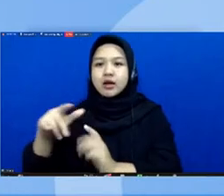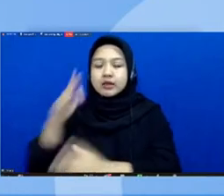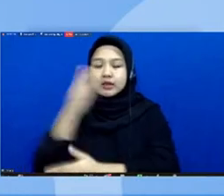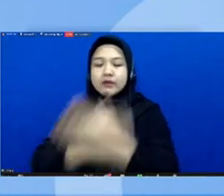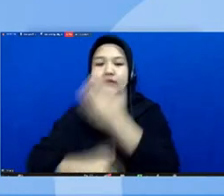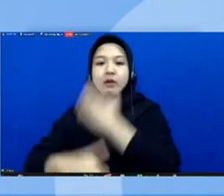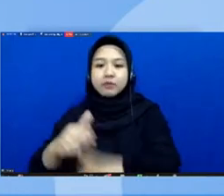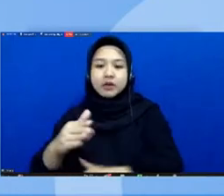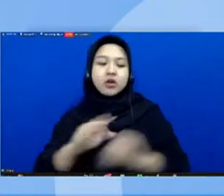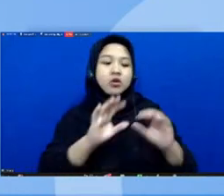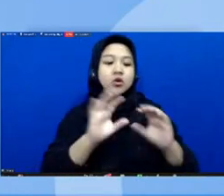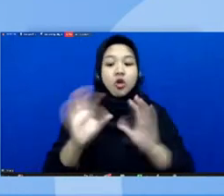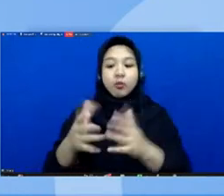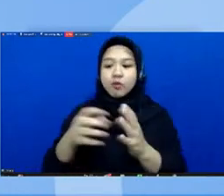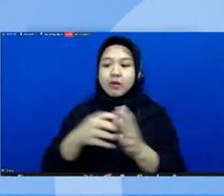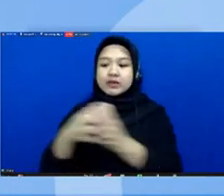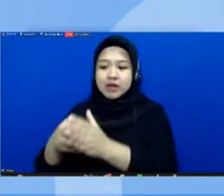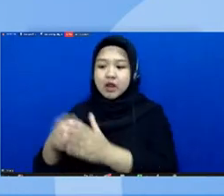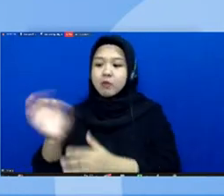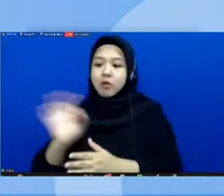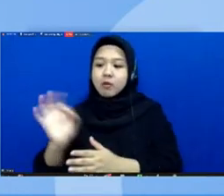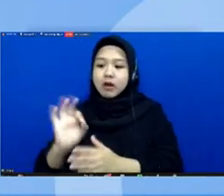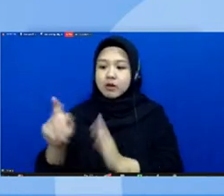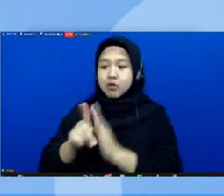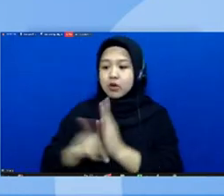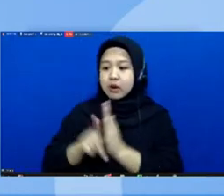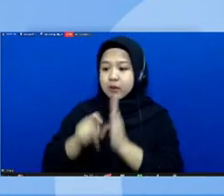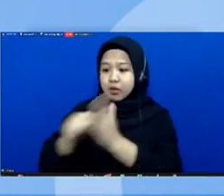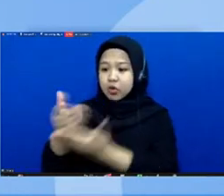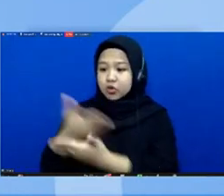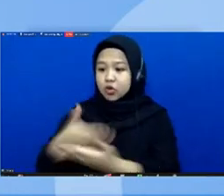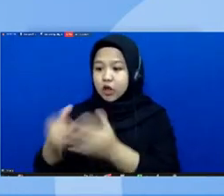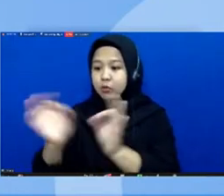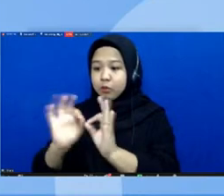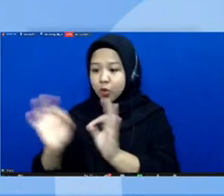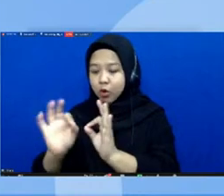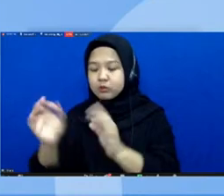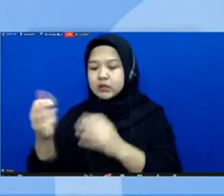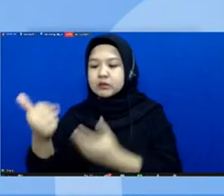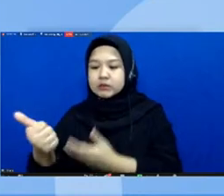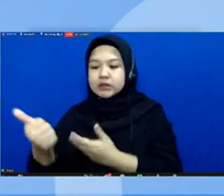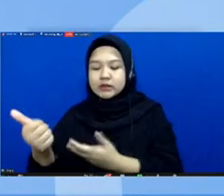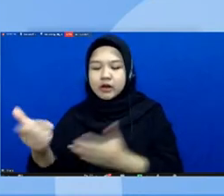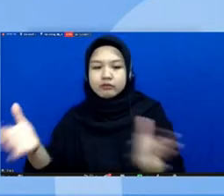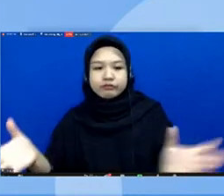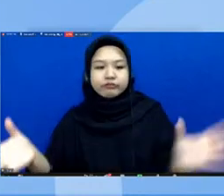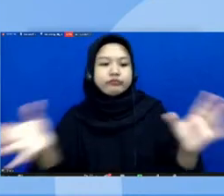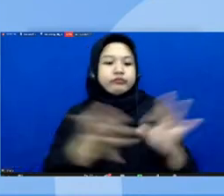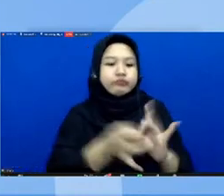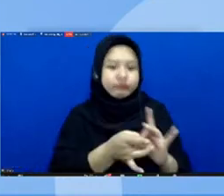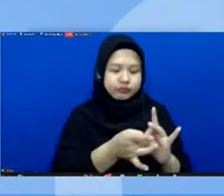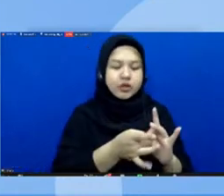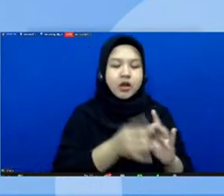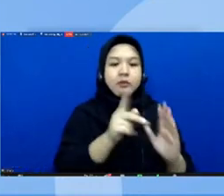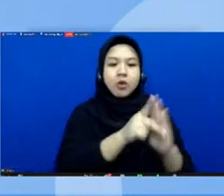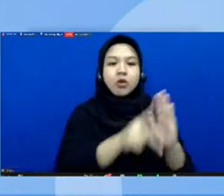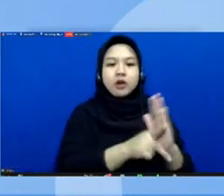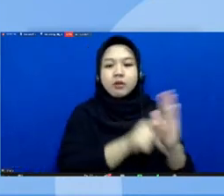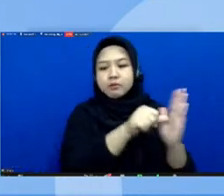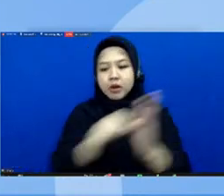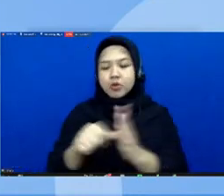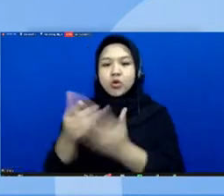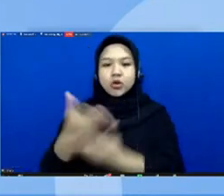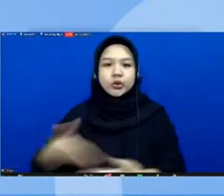kelompok marginal yang belum mendapatkan program bantuan sosial ini supaya mereka juga bisa tercover dalam program bantuan sosial.